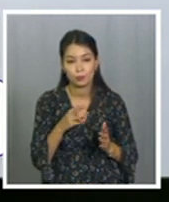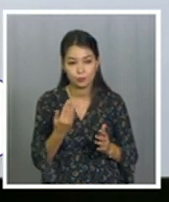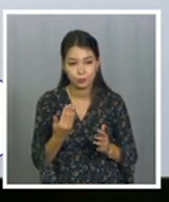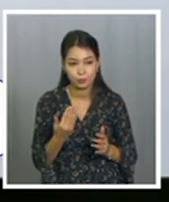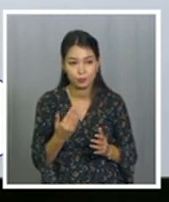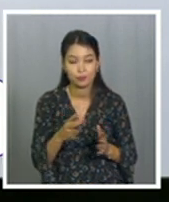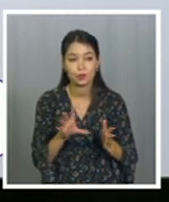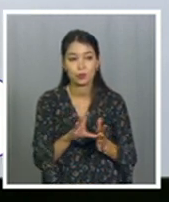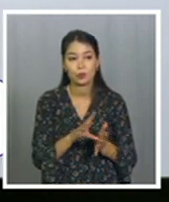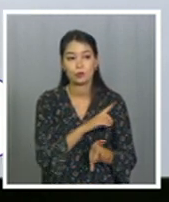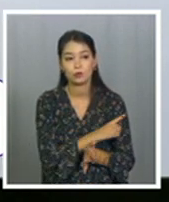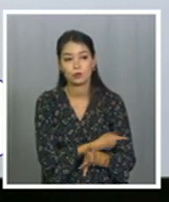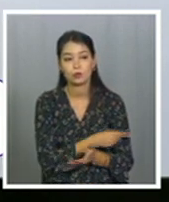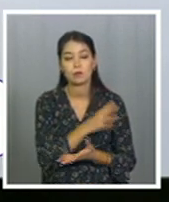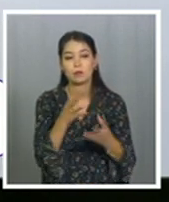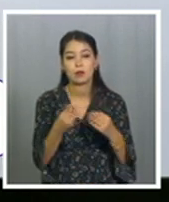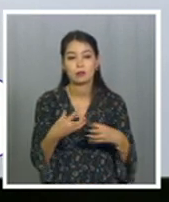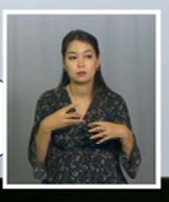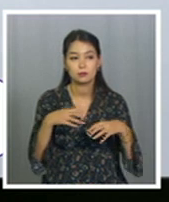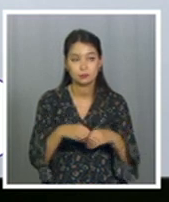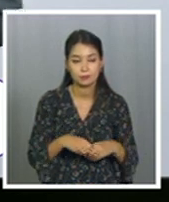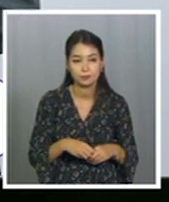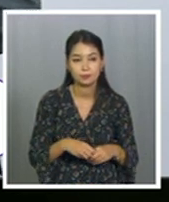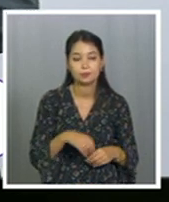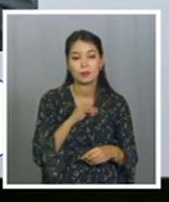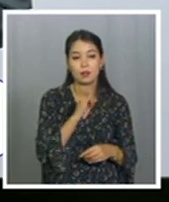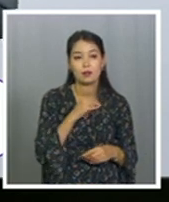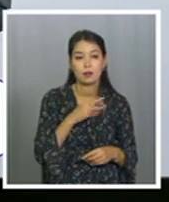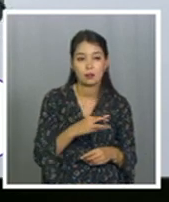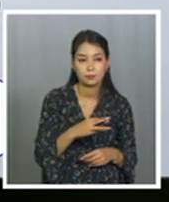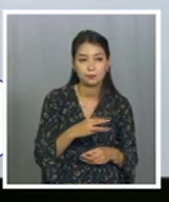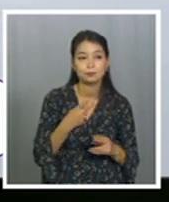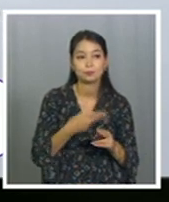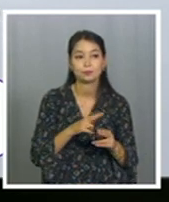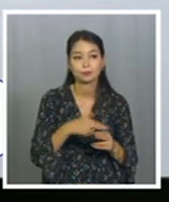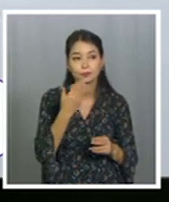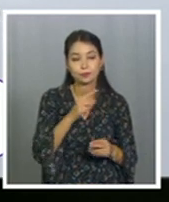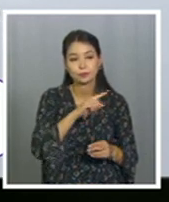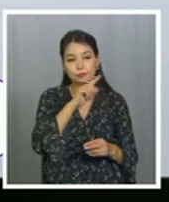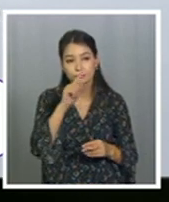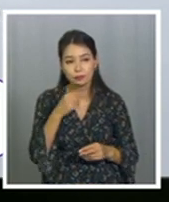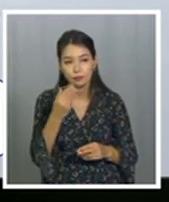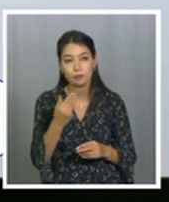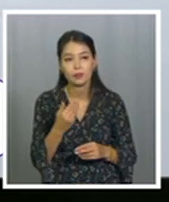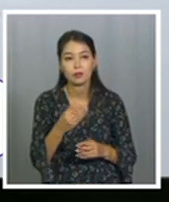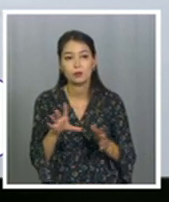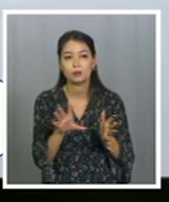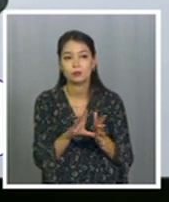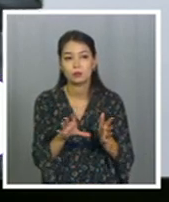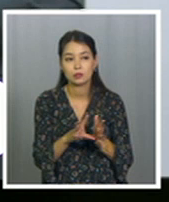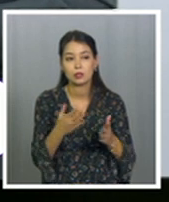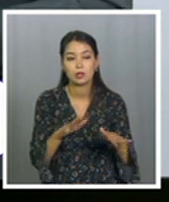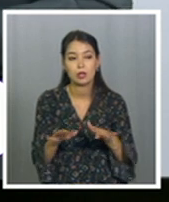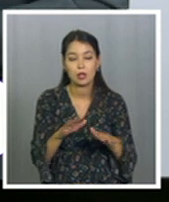күшінің максимум мәніне теңестіретін болсақ, онда мынау тізбектегі айнымалы тоқ көзіне қосылған